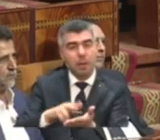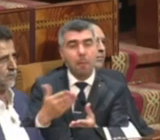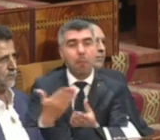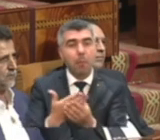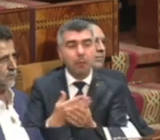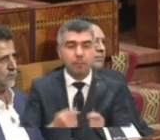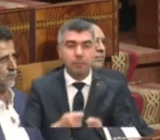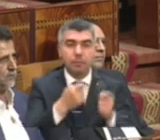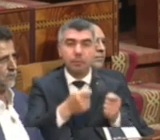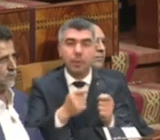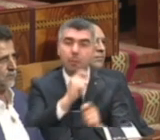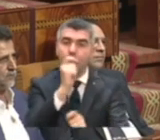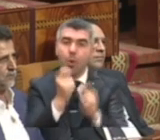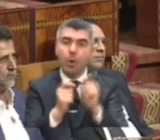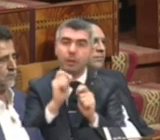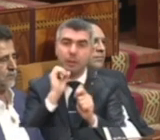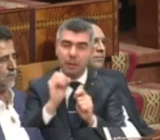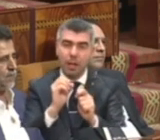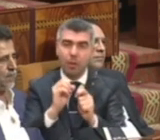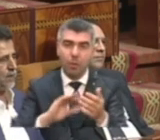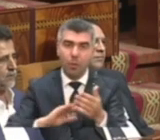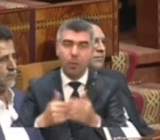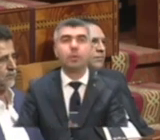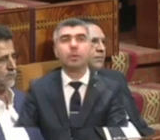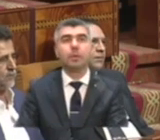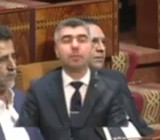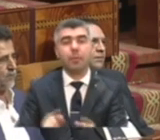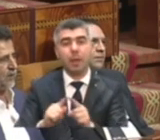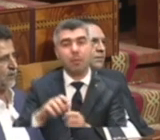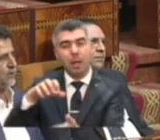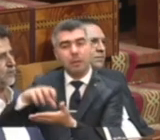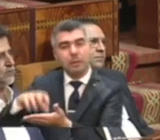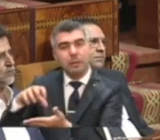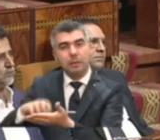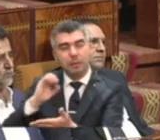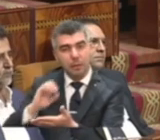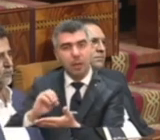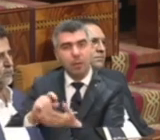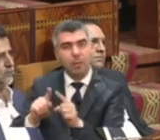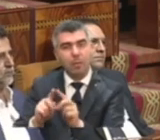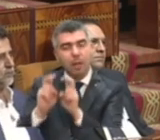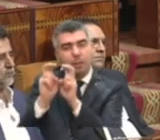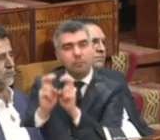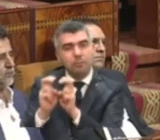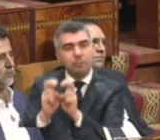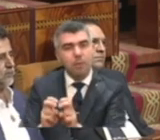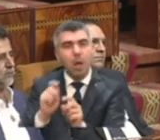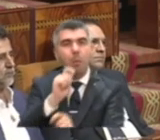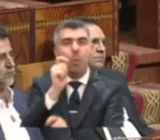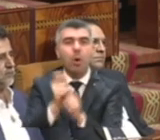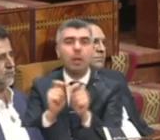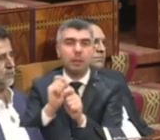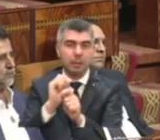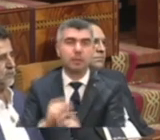المهندس المعماري بحكم الحصة المحددة لهذا الأخير، خاصة في الأقاليم التي تتوفر على عدد محدود من المهندسين